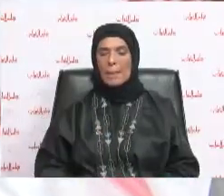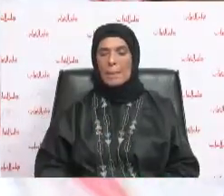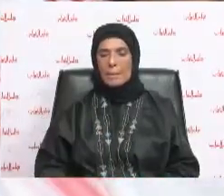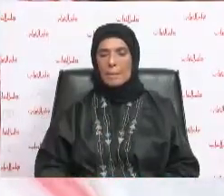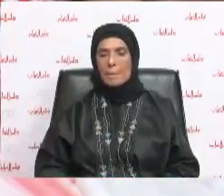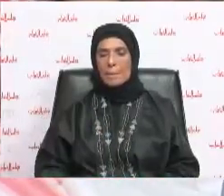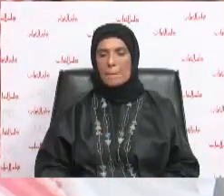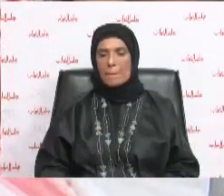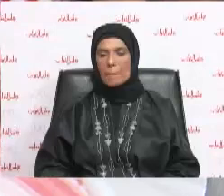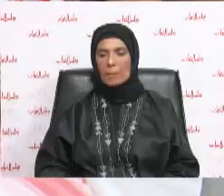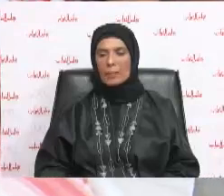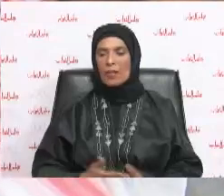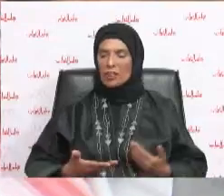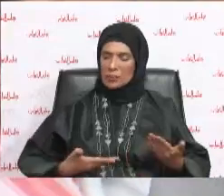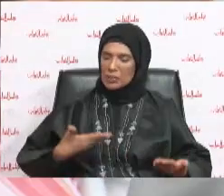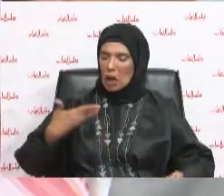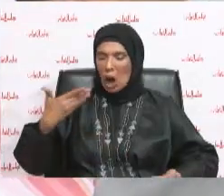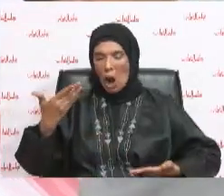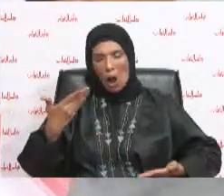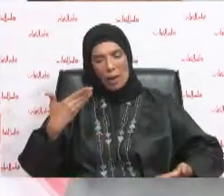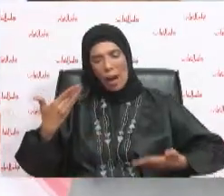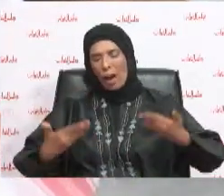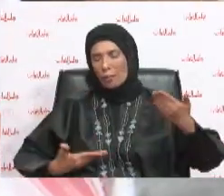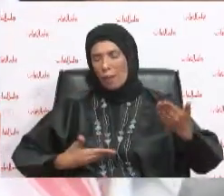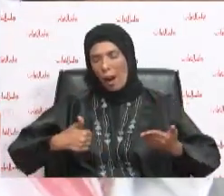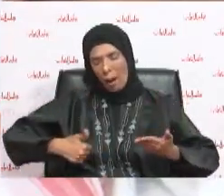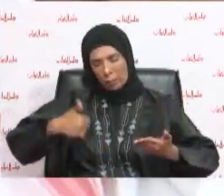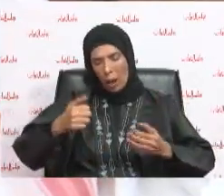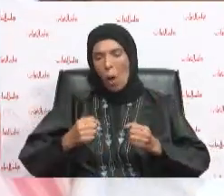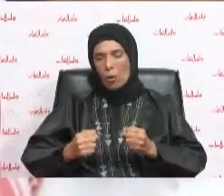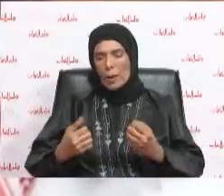وهذه بتخلق علاقات وطيدة مع الشعوب الأخرى،